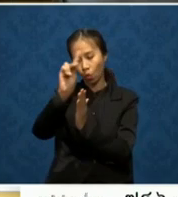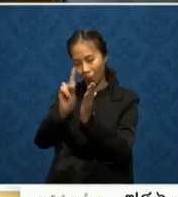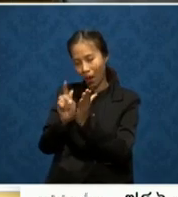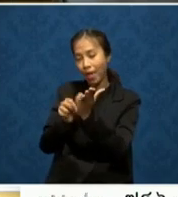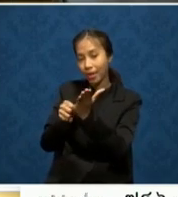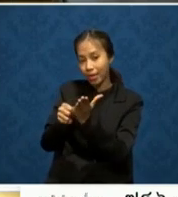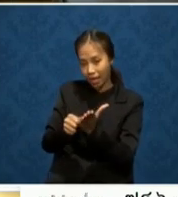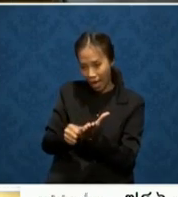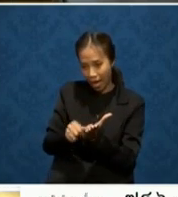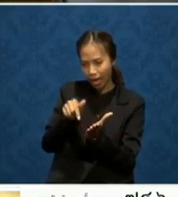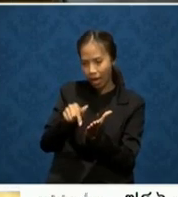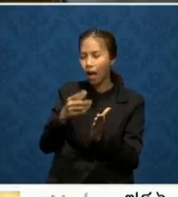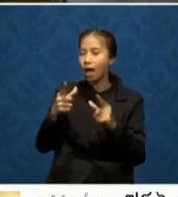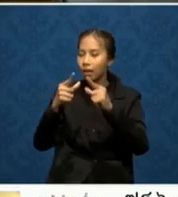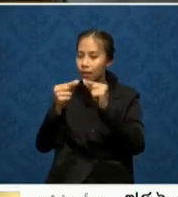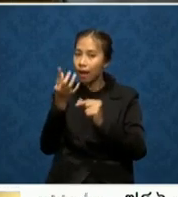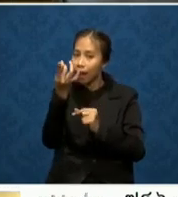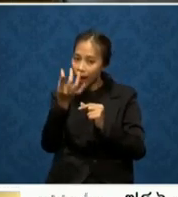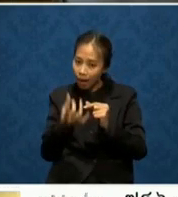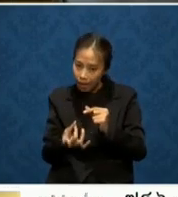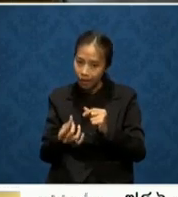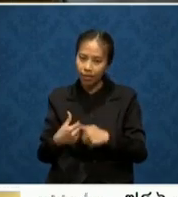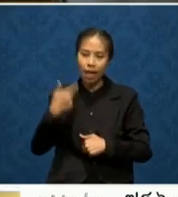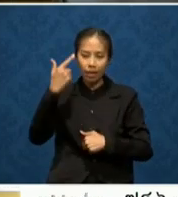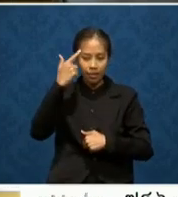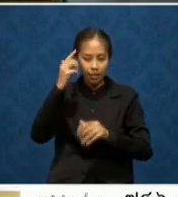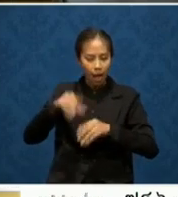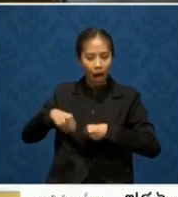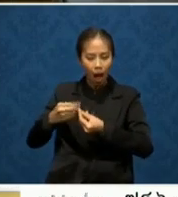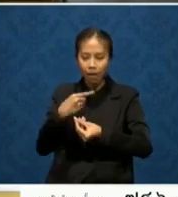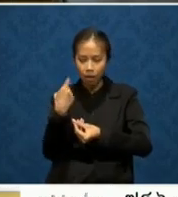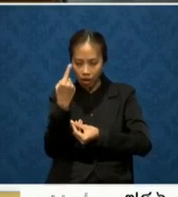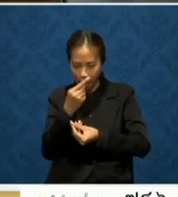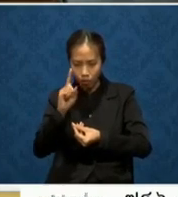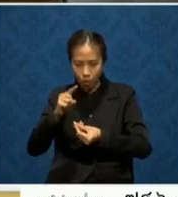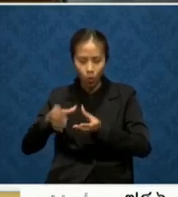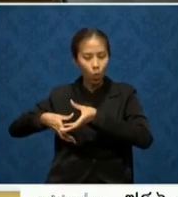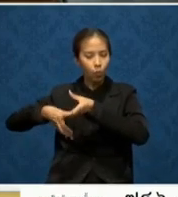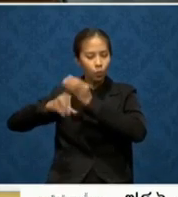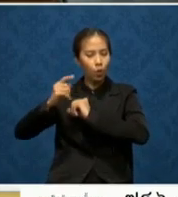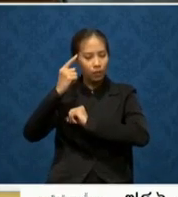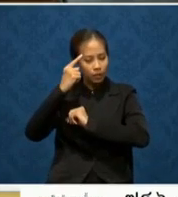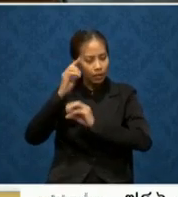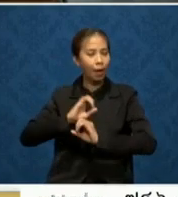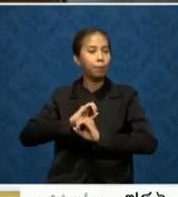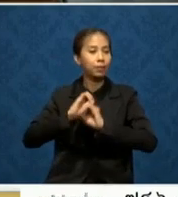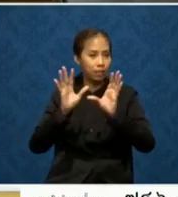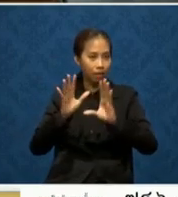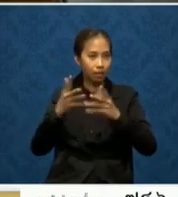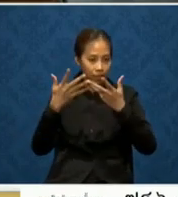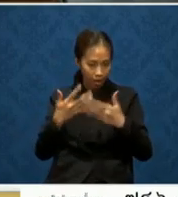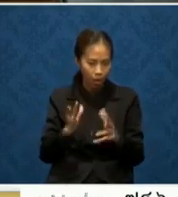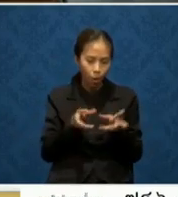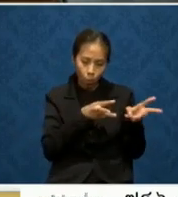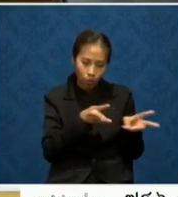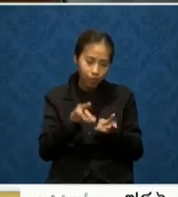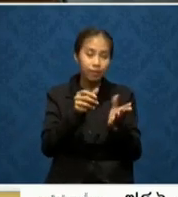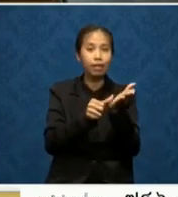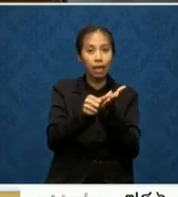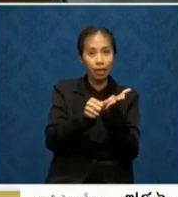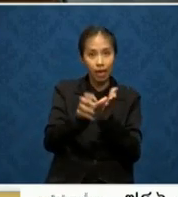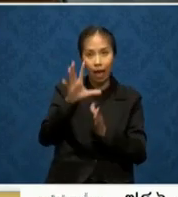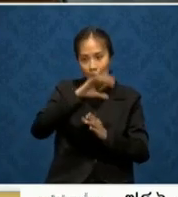ไรเราต้องคิดเรื่องเหล่านี้ทบทวนเรื่องเหล่านี้ให้เกิดความชัดเจนครับจึงไปหาวิธีแก้แล้วก็จะ